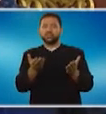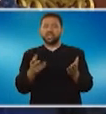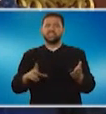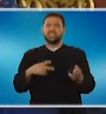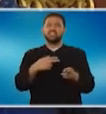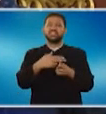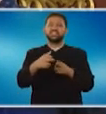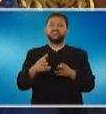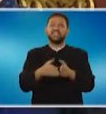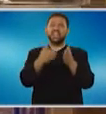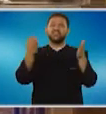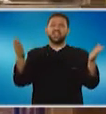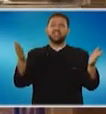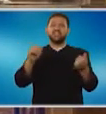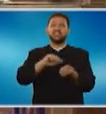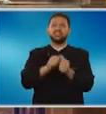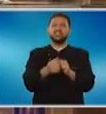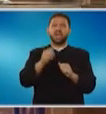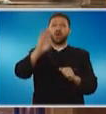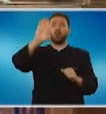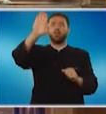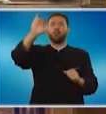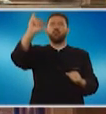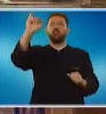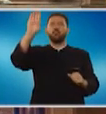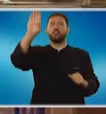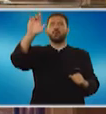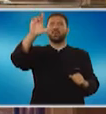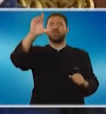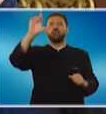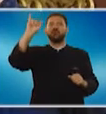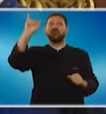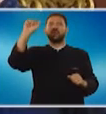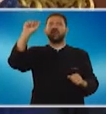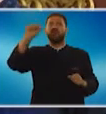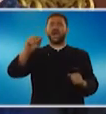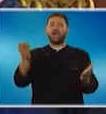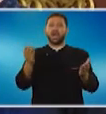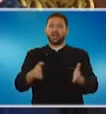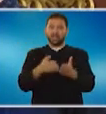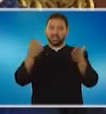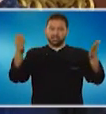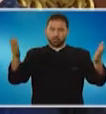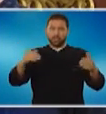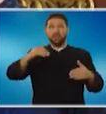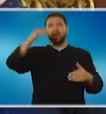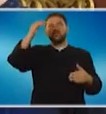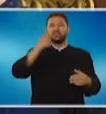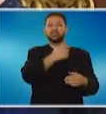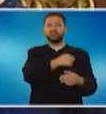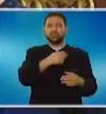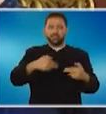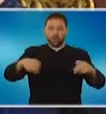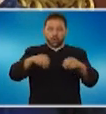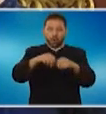Scriptura. Citiți Scriptura. Scriptura ne descoperă mai mult decât ne putem noi